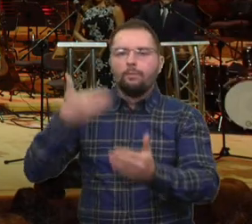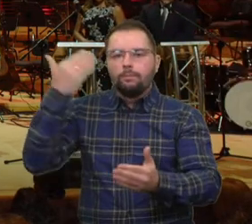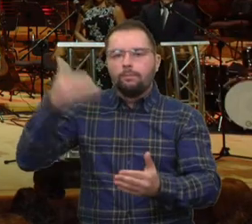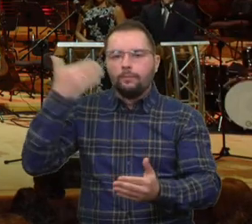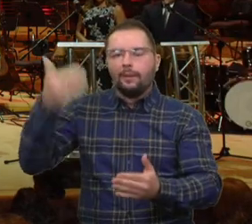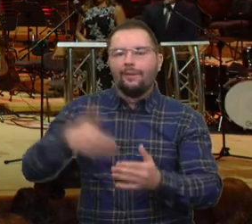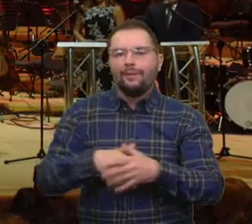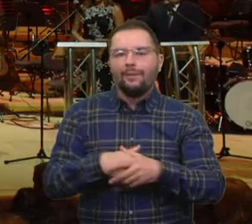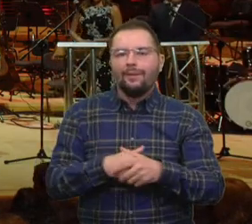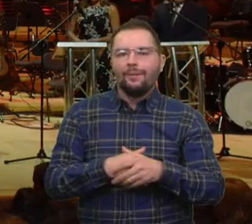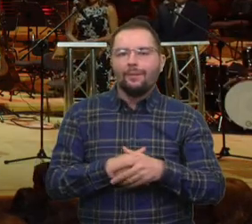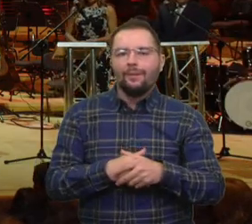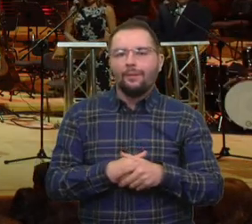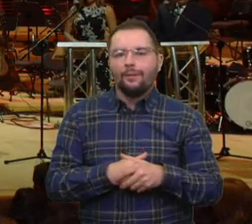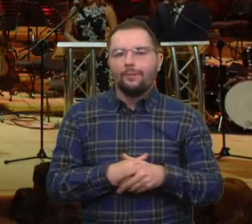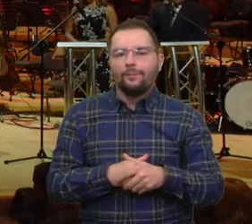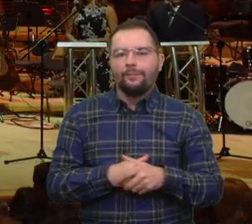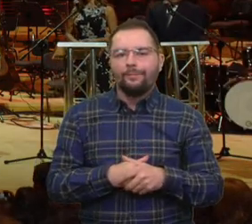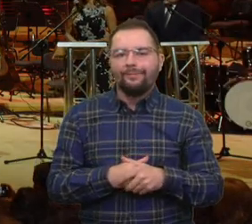Jeszcze kilka zdjęcia.